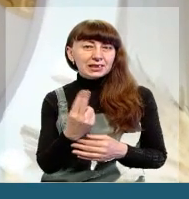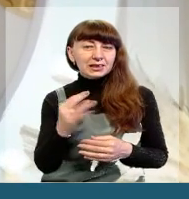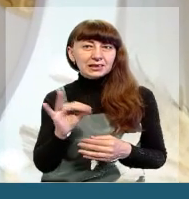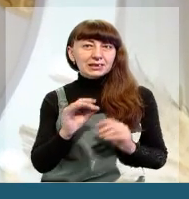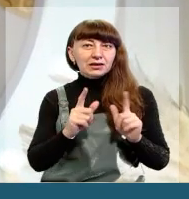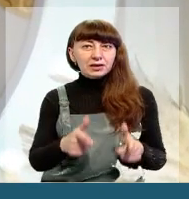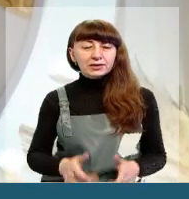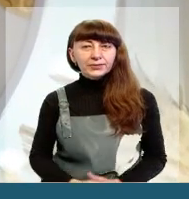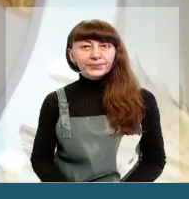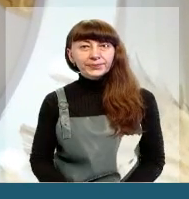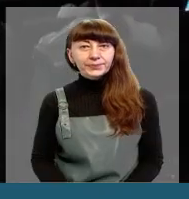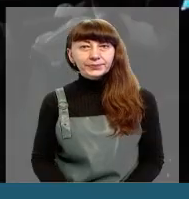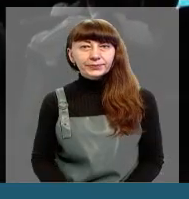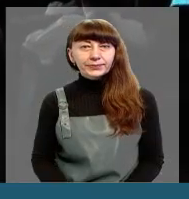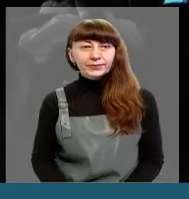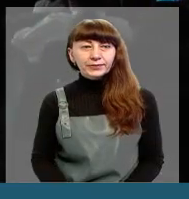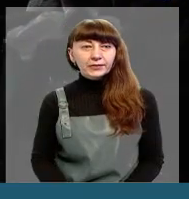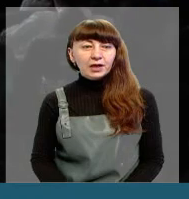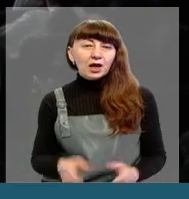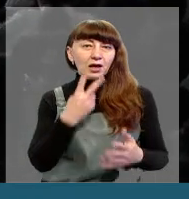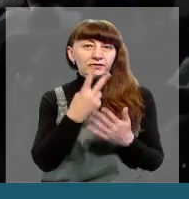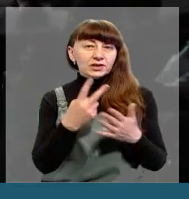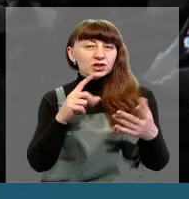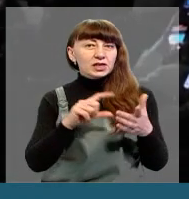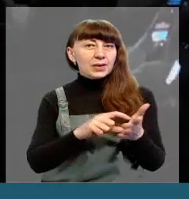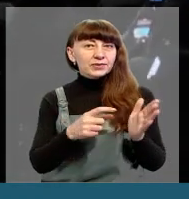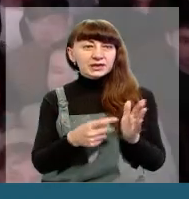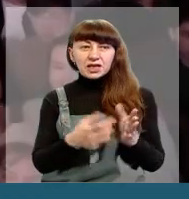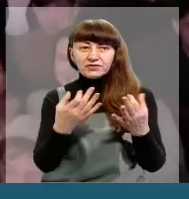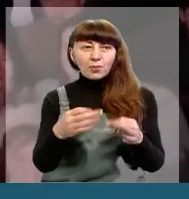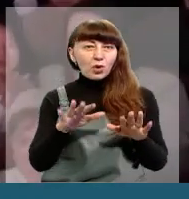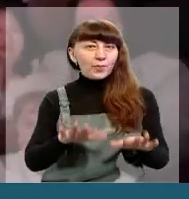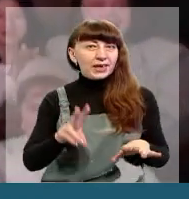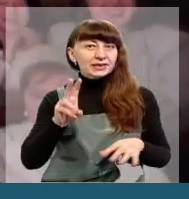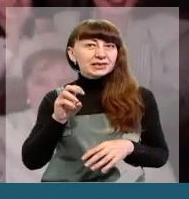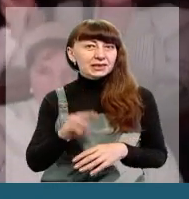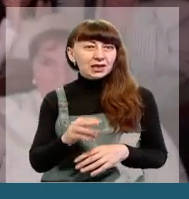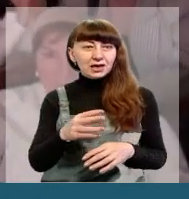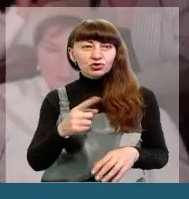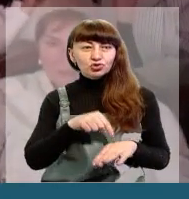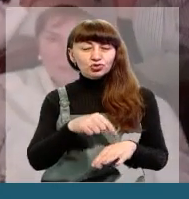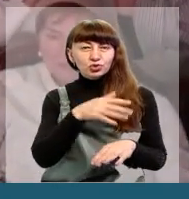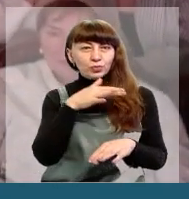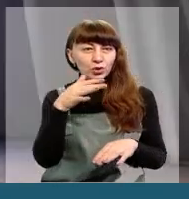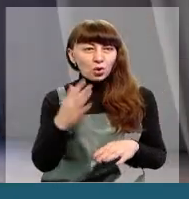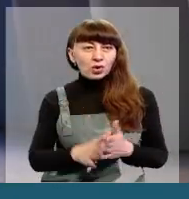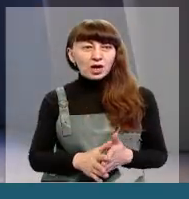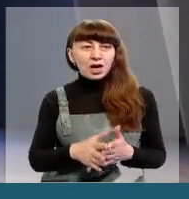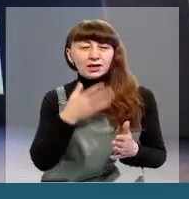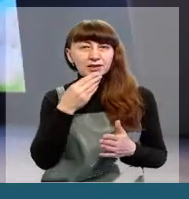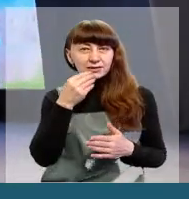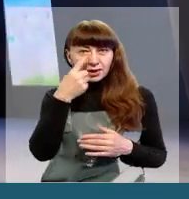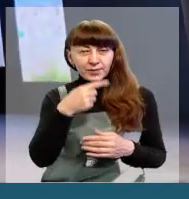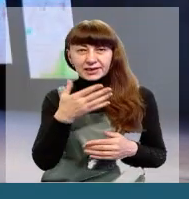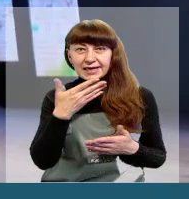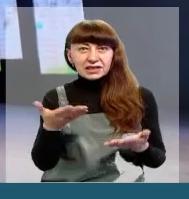согласие в нашей стране. В зрительном зале не осталось свободных мест, эмоций у каждого немало. Яркие номера никого